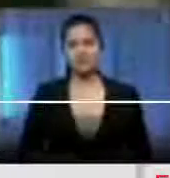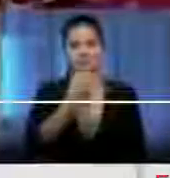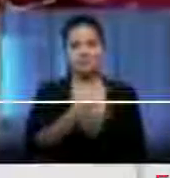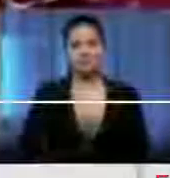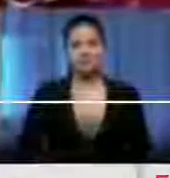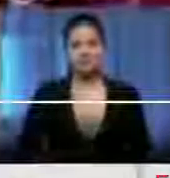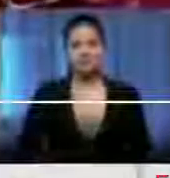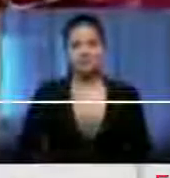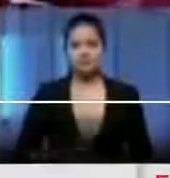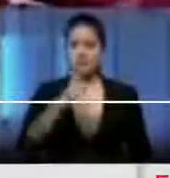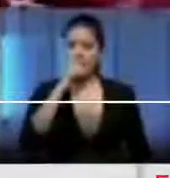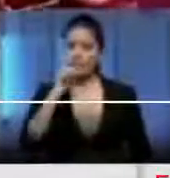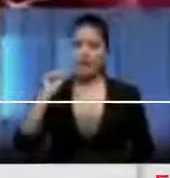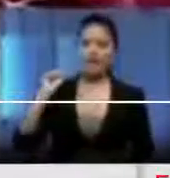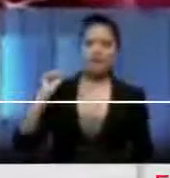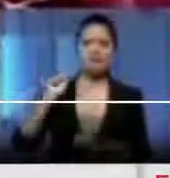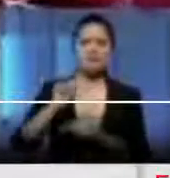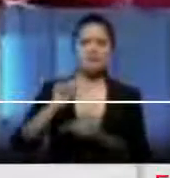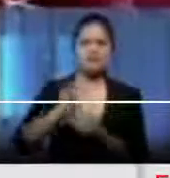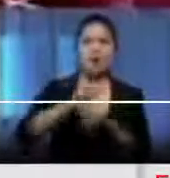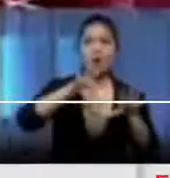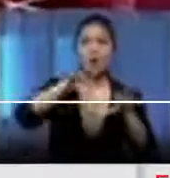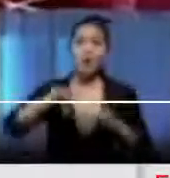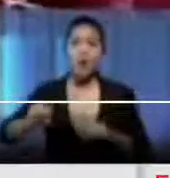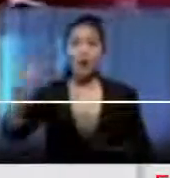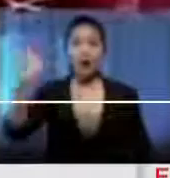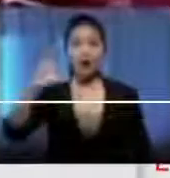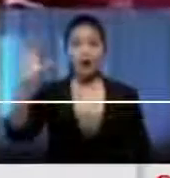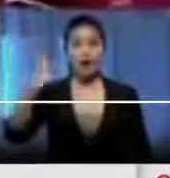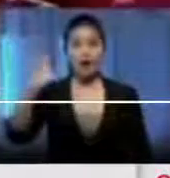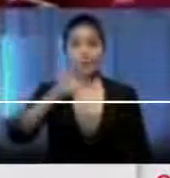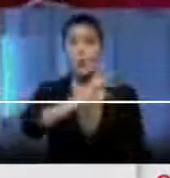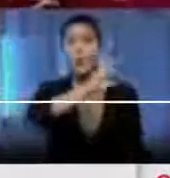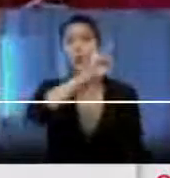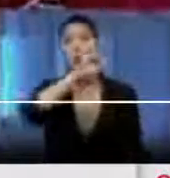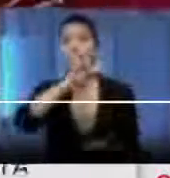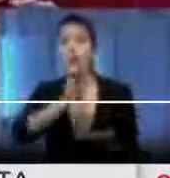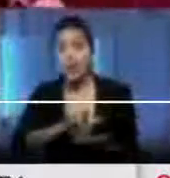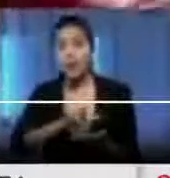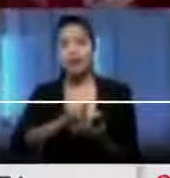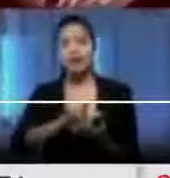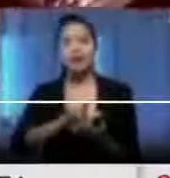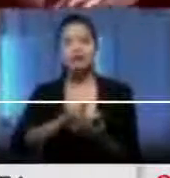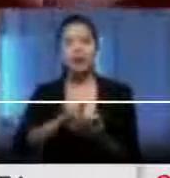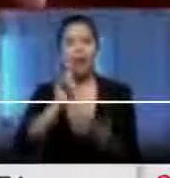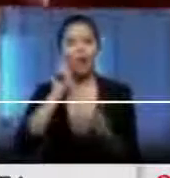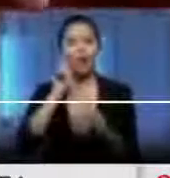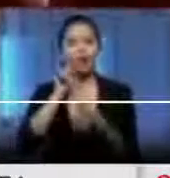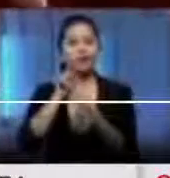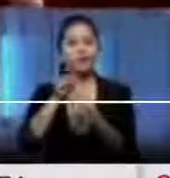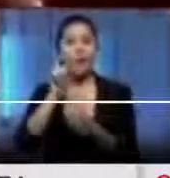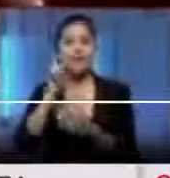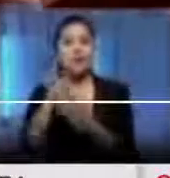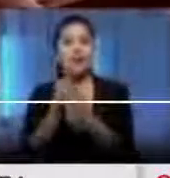Выступая перед своими сторонниками, Мадуро рассказал, что полиция обнаружила рядом с президентским дворцом лагерь наемников из